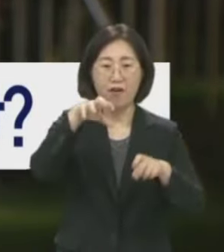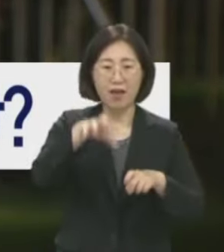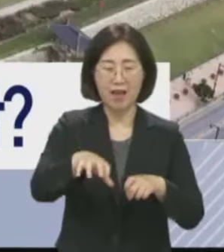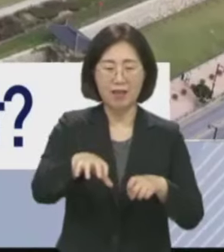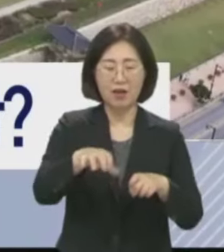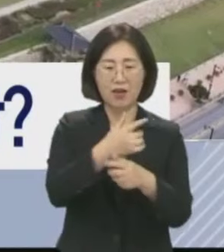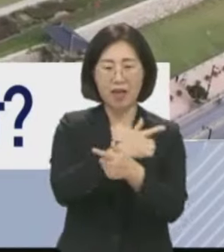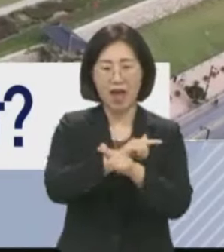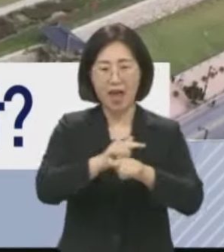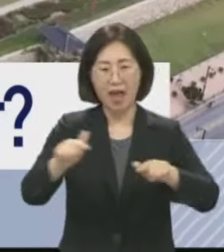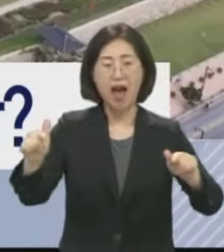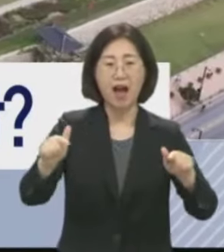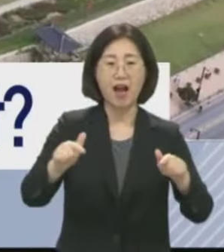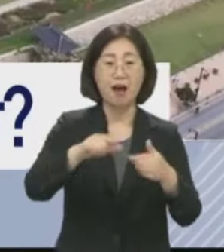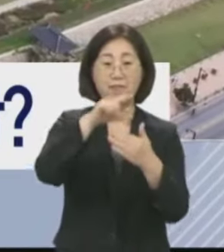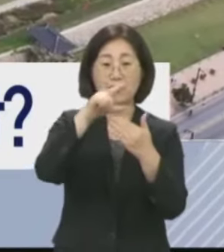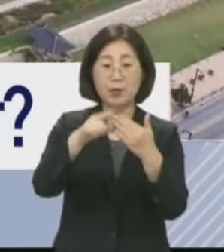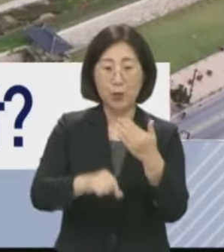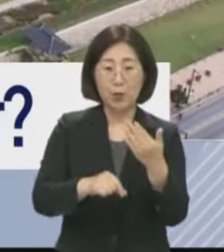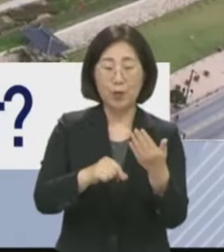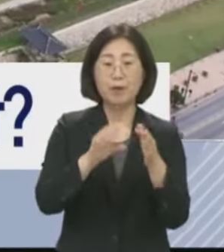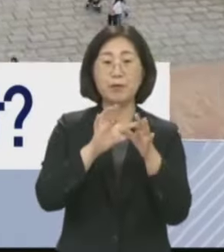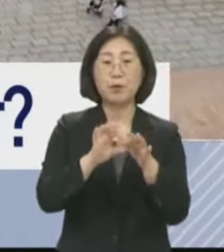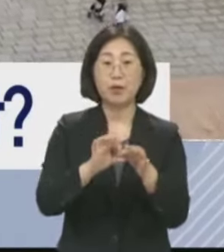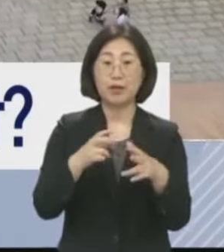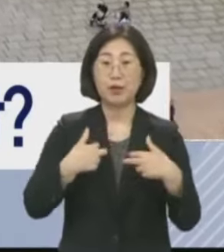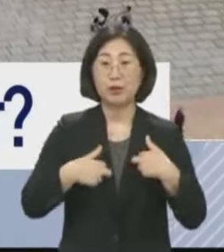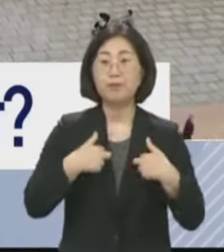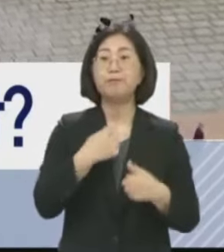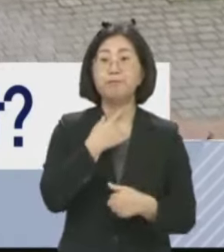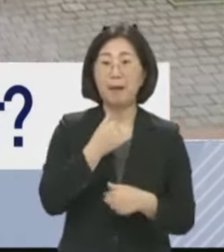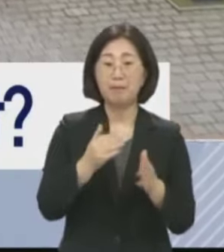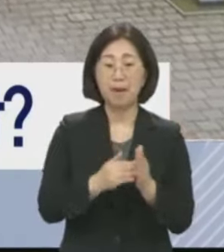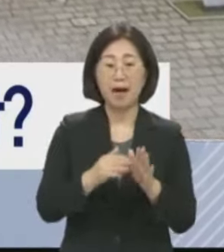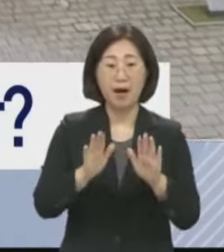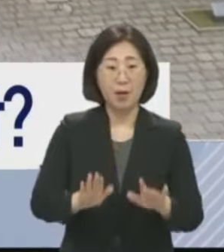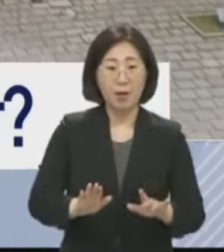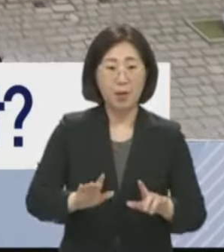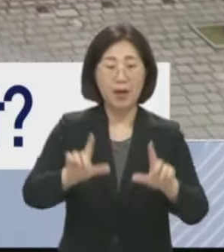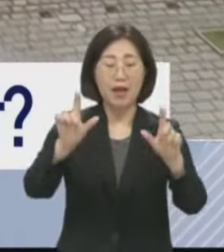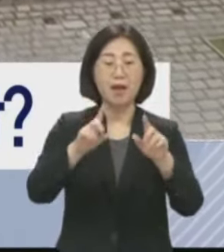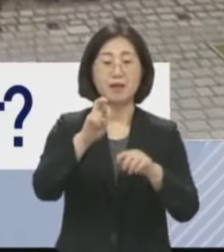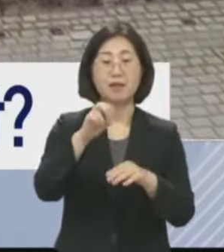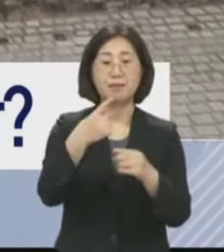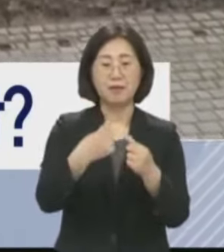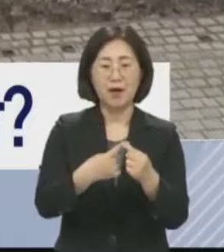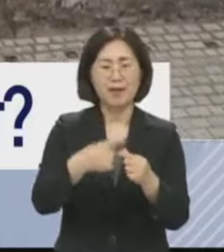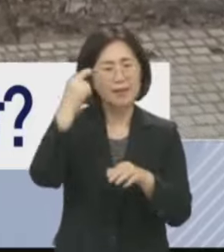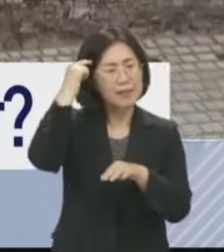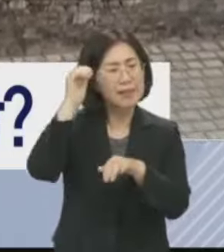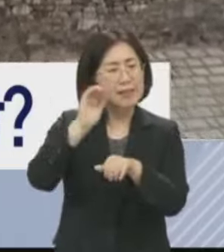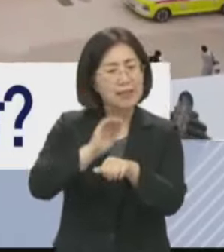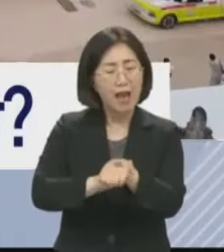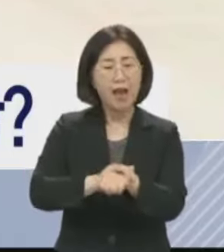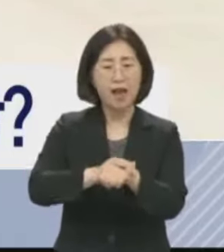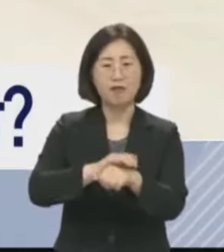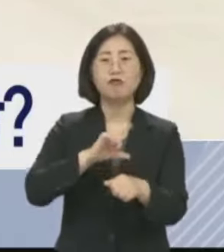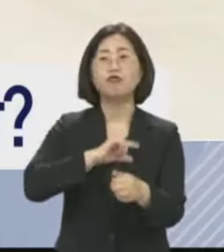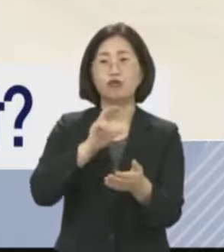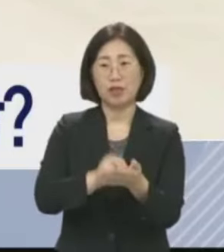펼쳐지는 여러 가지 다양한 프로그램을 통해서 즐길 수 있었는데요. 이번 21회는 지혜를 주제로 삼고 있습니다.